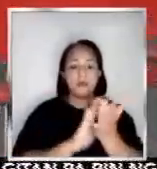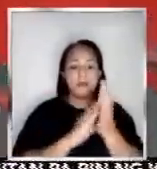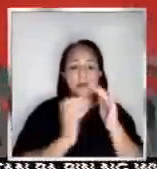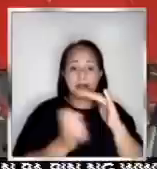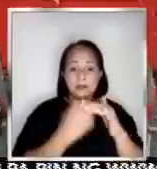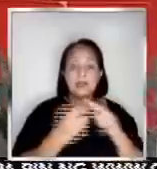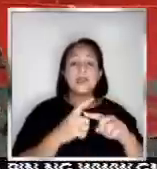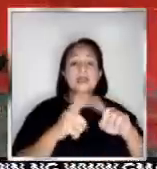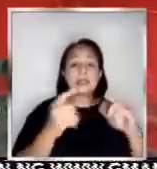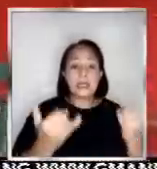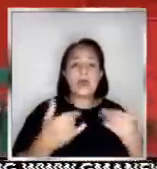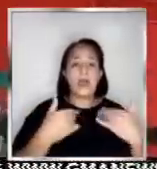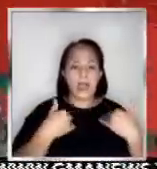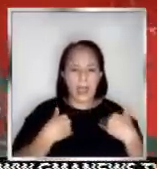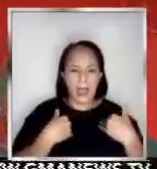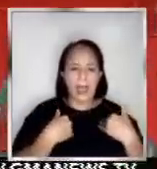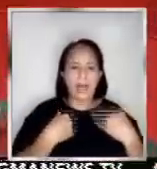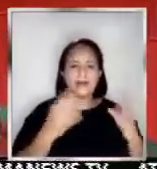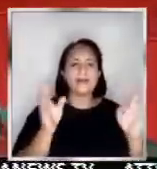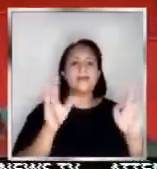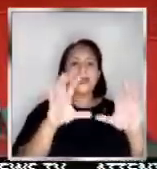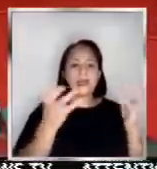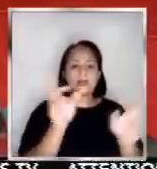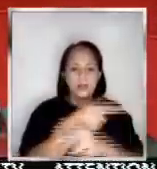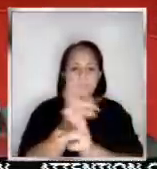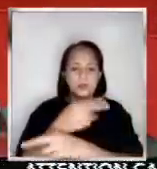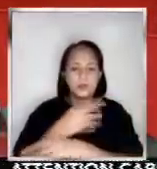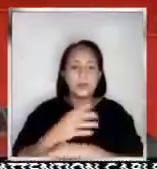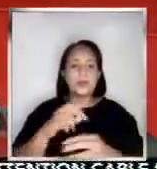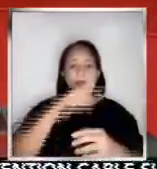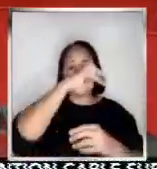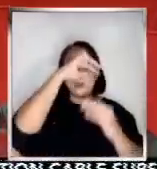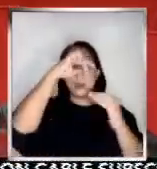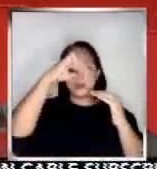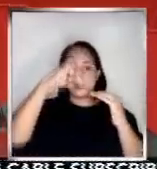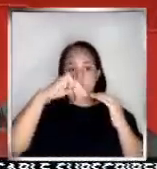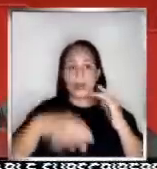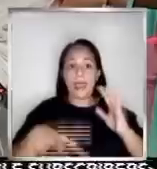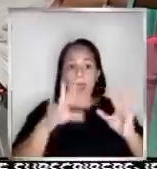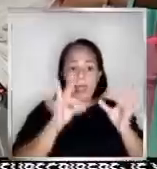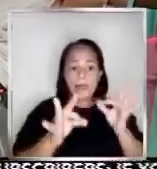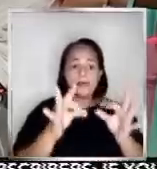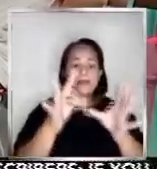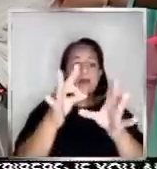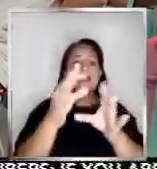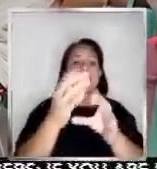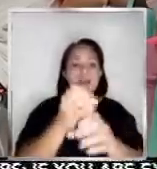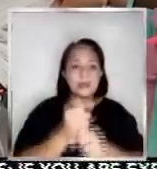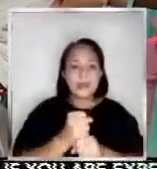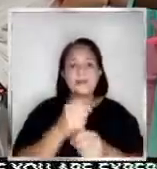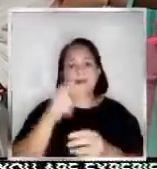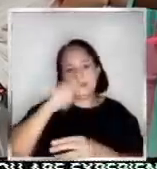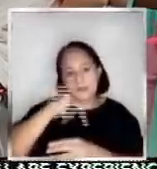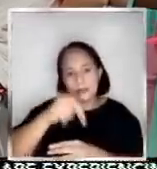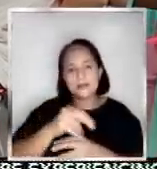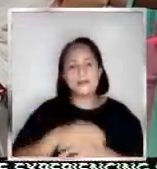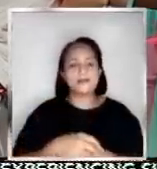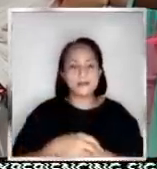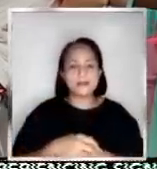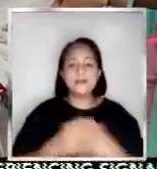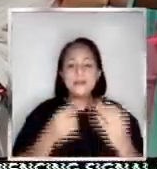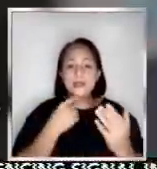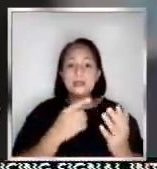na. Bumababa na lamang sila dito kapag bibigyan sila ng kanilang mga pangangailangan. Ayon sa DOTR,